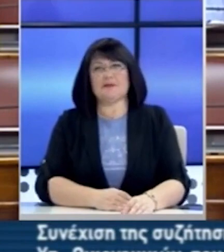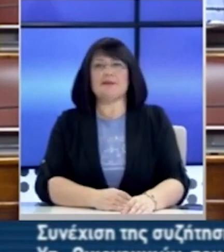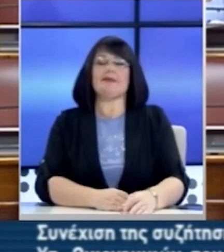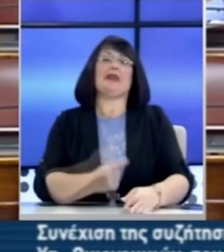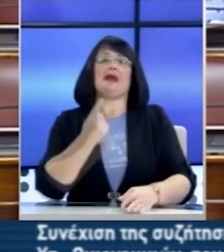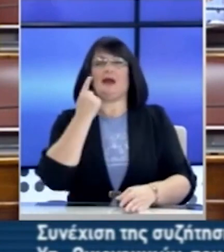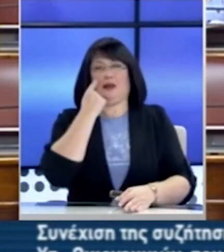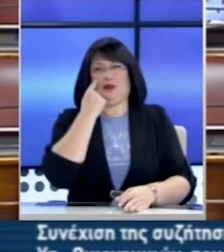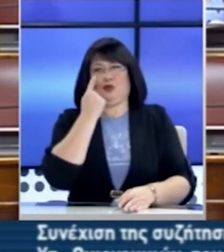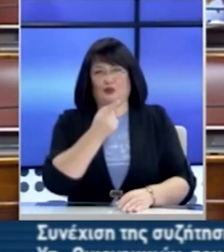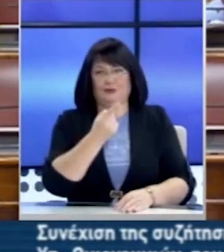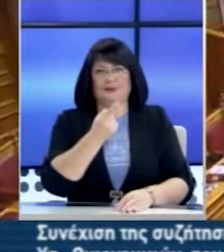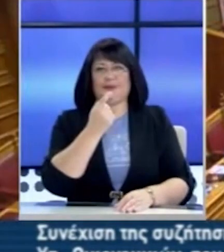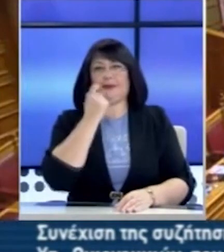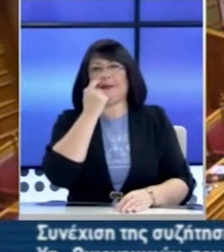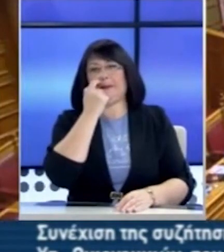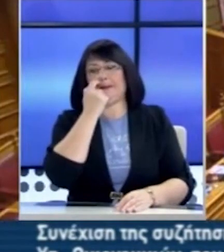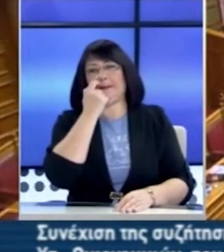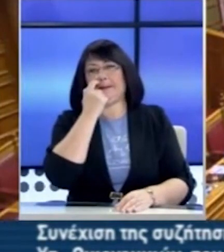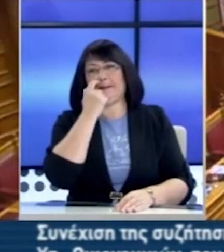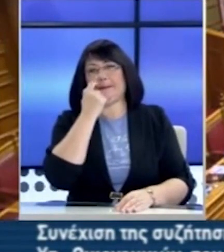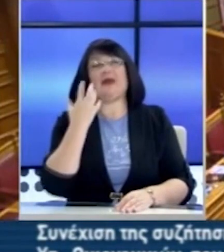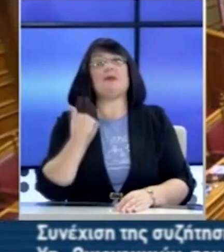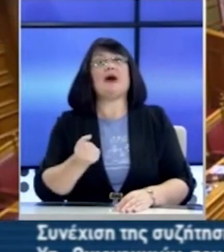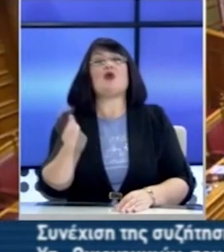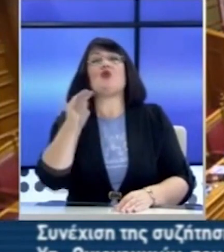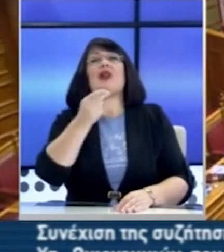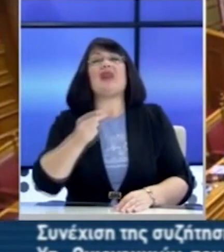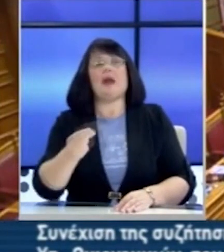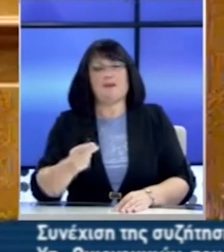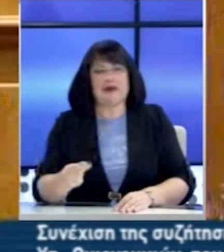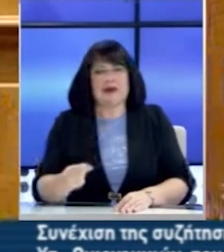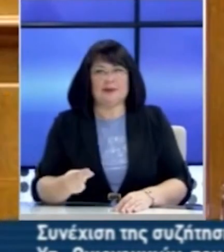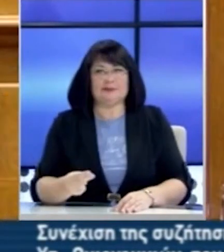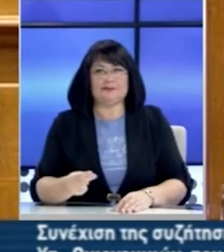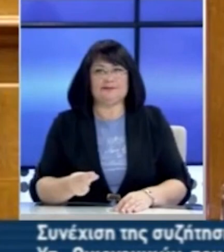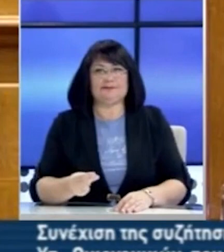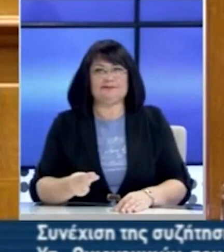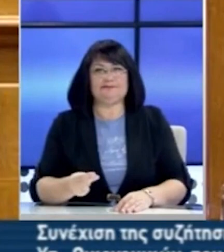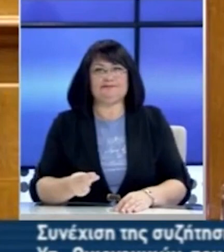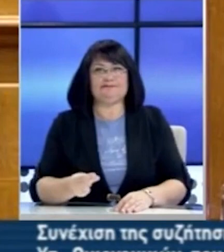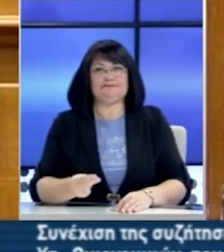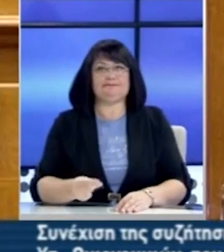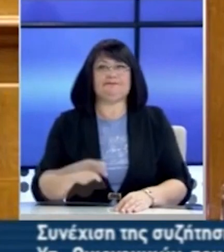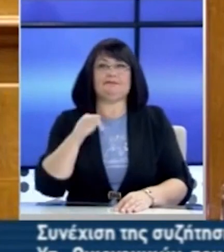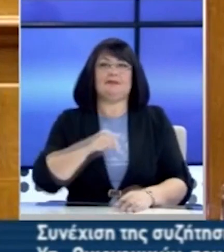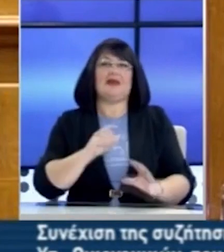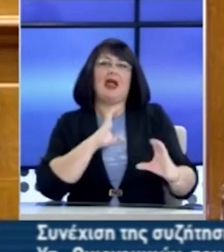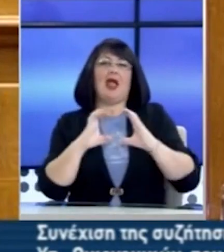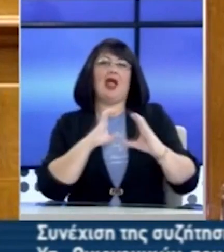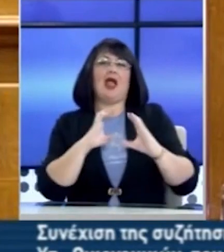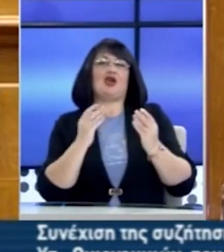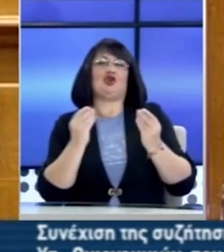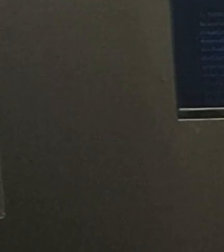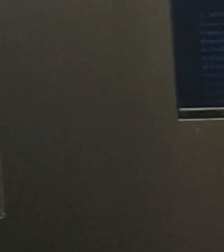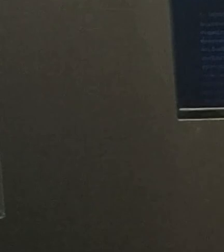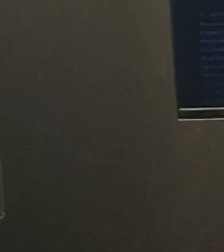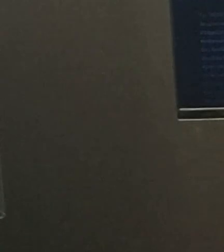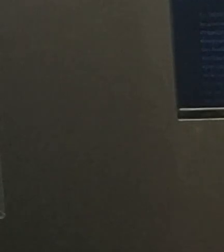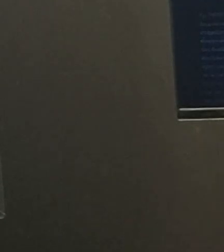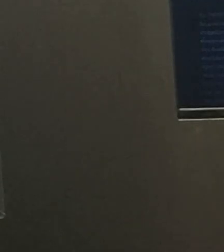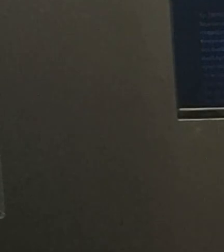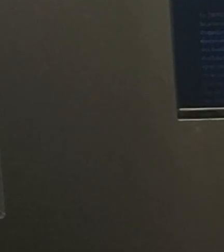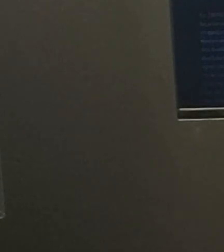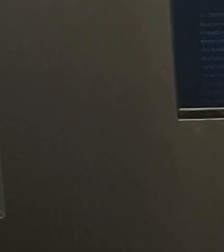Κοιτάξτε, κύριε Πρωθυπουργέ, υπάρχουν ζητήματα που δεν προσφέρονται για επικοινωνία και για κατανάλωση. Και